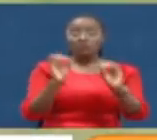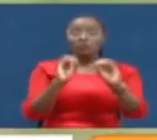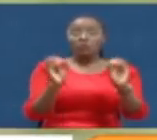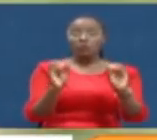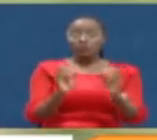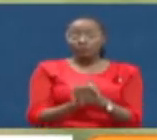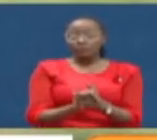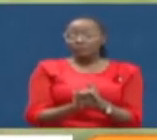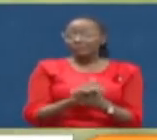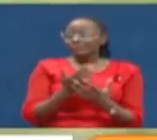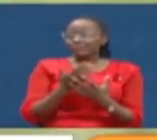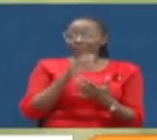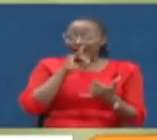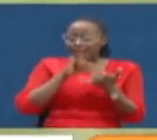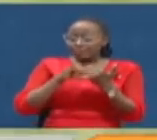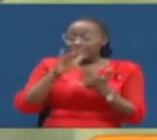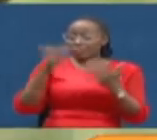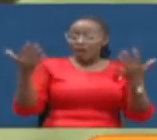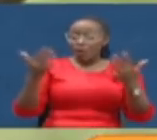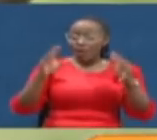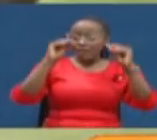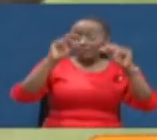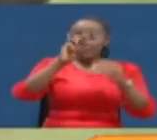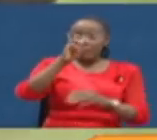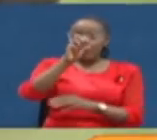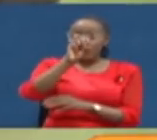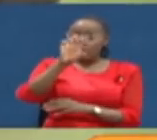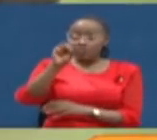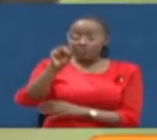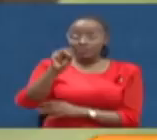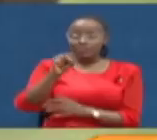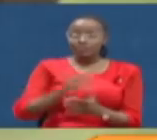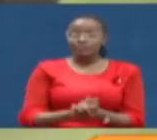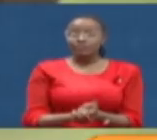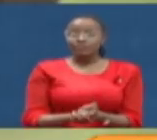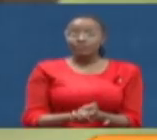Yupo wapi mwalimu Odumbe? Purity Mwambia, Runinga Citizen.